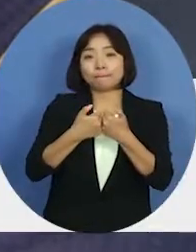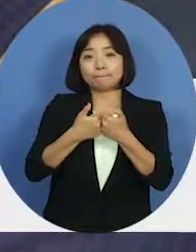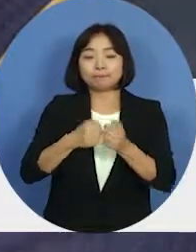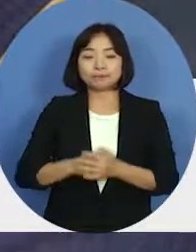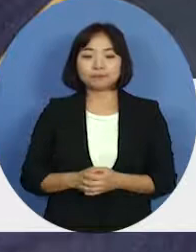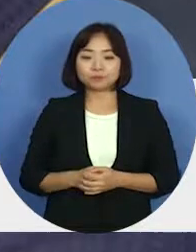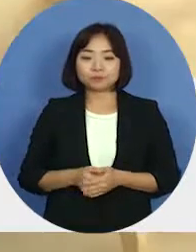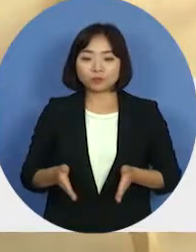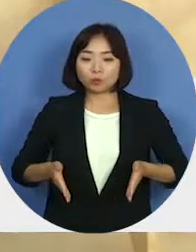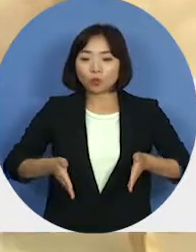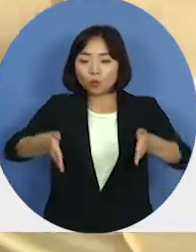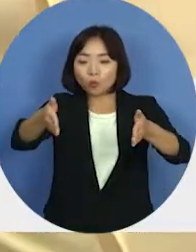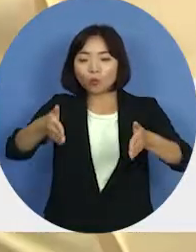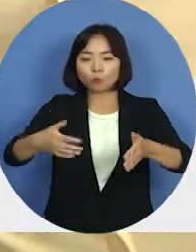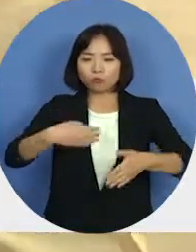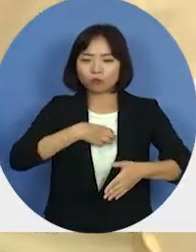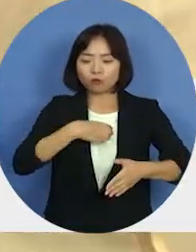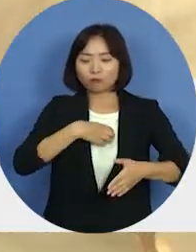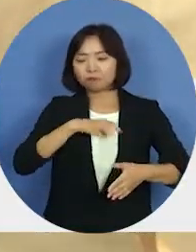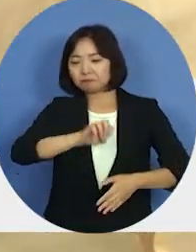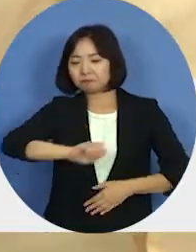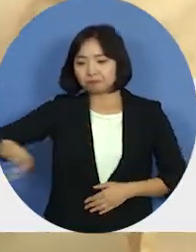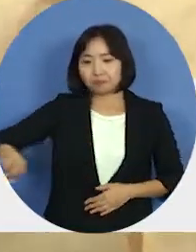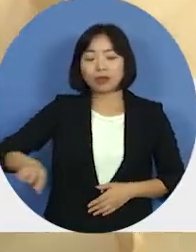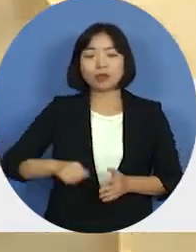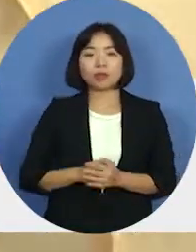인허가, 도로 사면 위험 요소 제거,